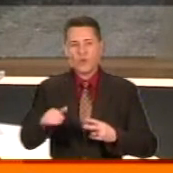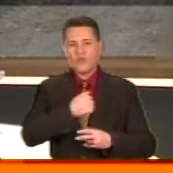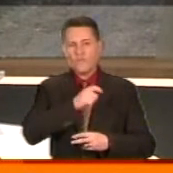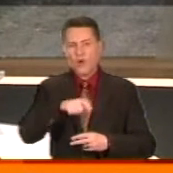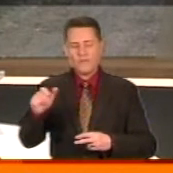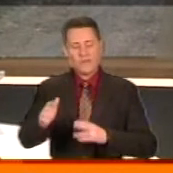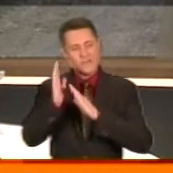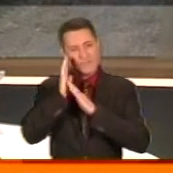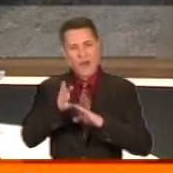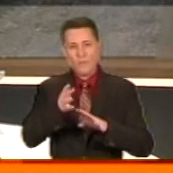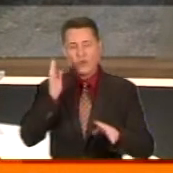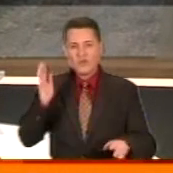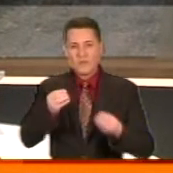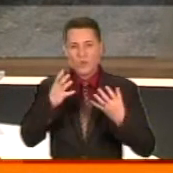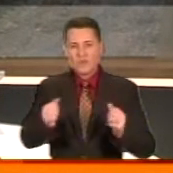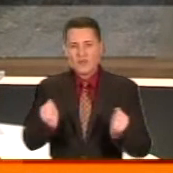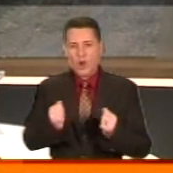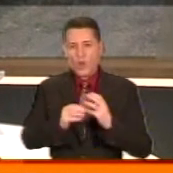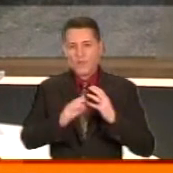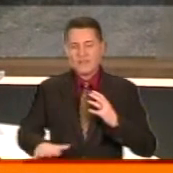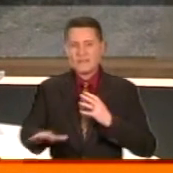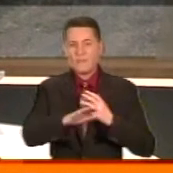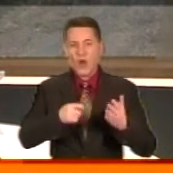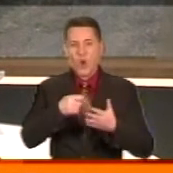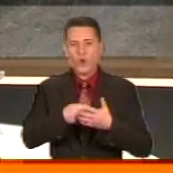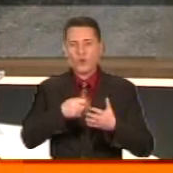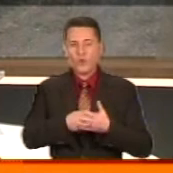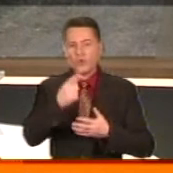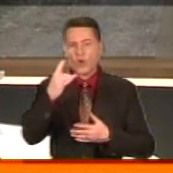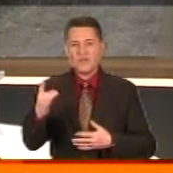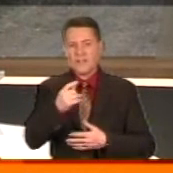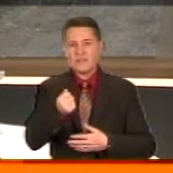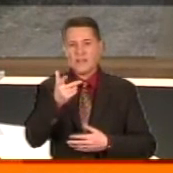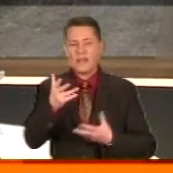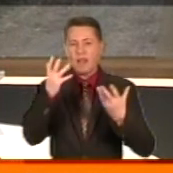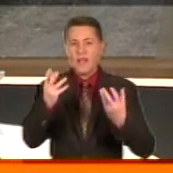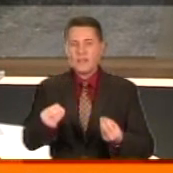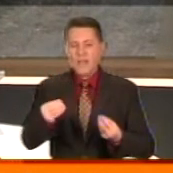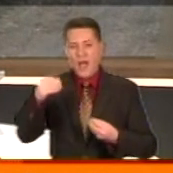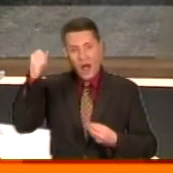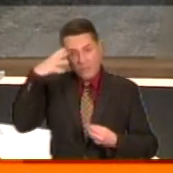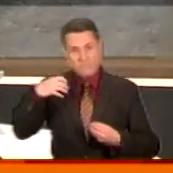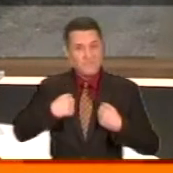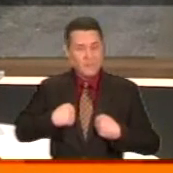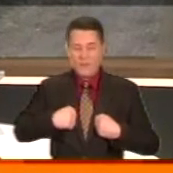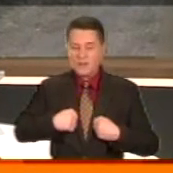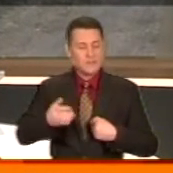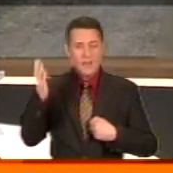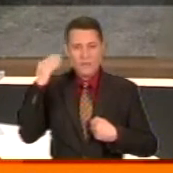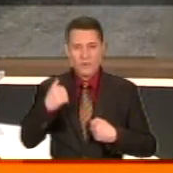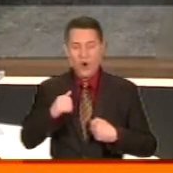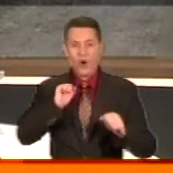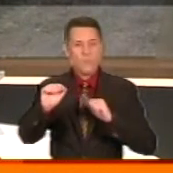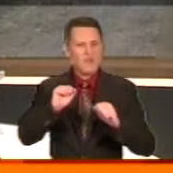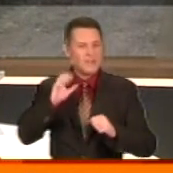по черзі або ж просто на холодній землі, годують їх раз на кілька день, а про душ годі й мріяти. Командири солдатів не